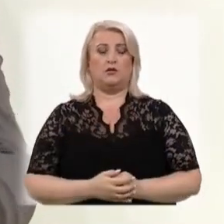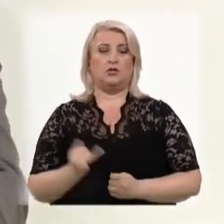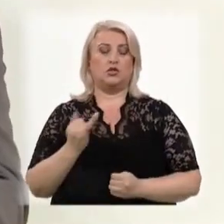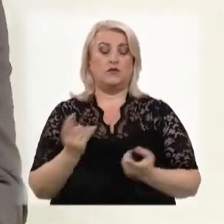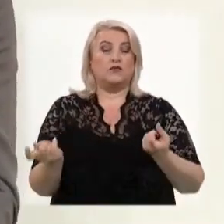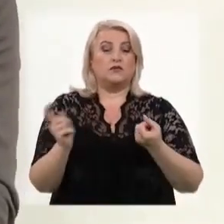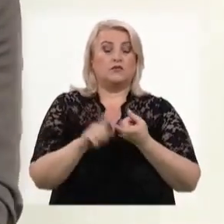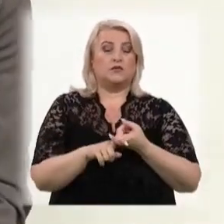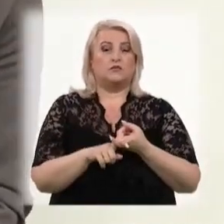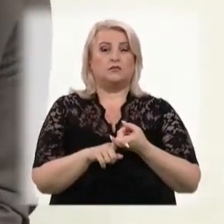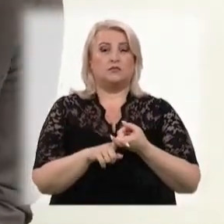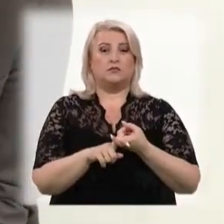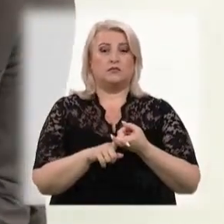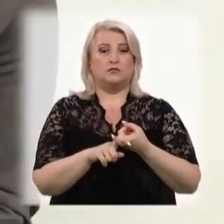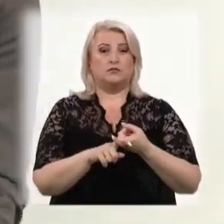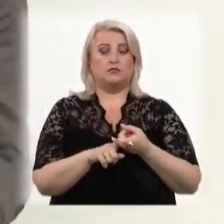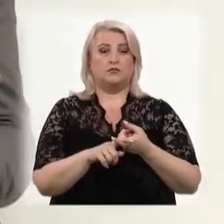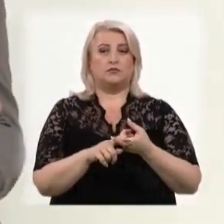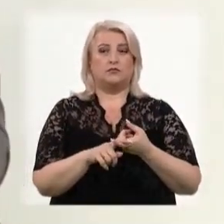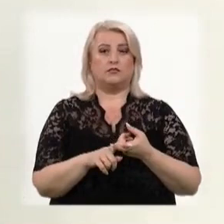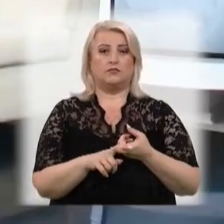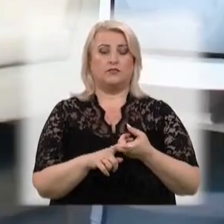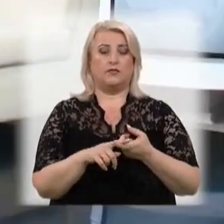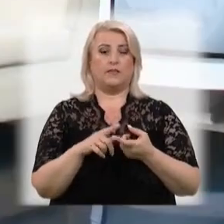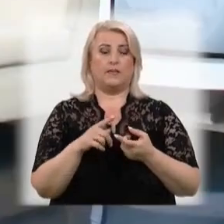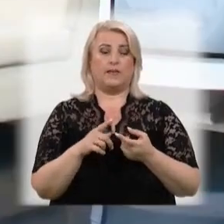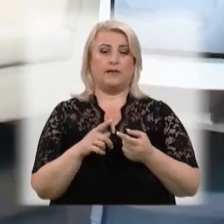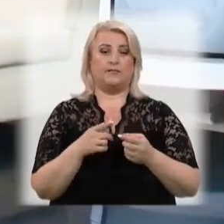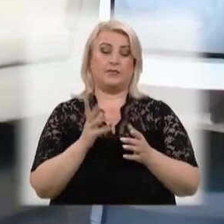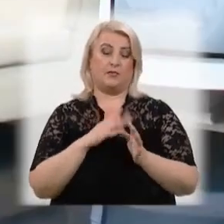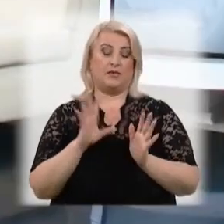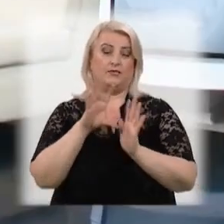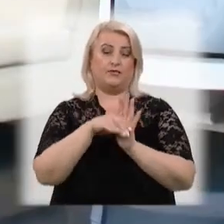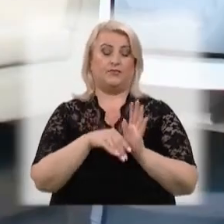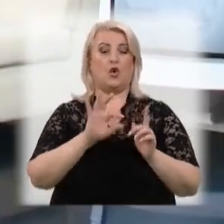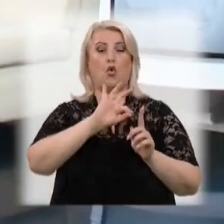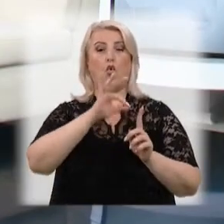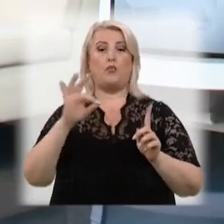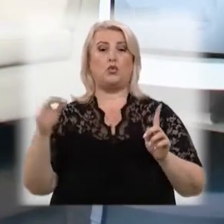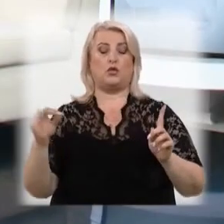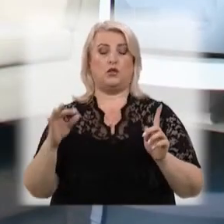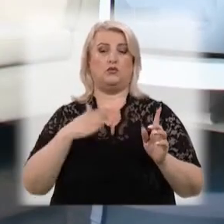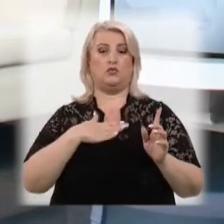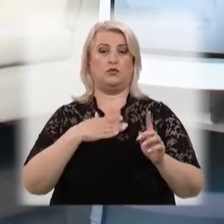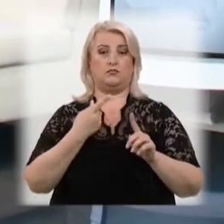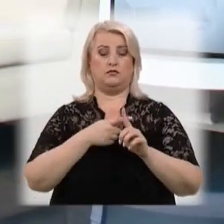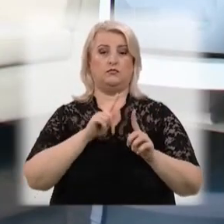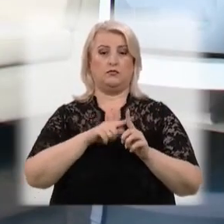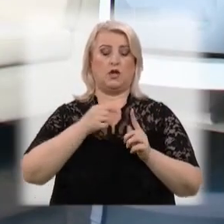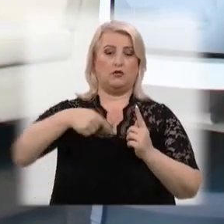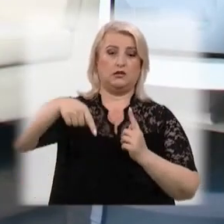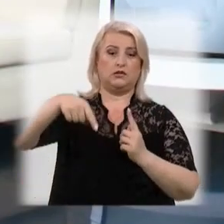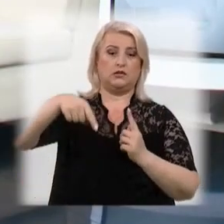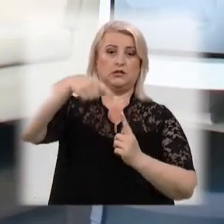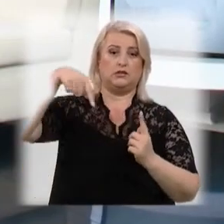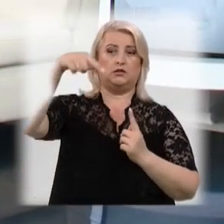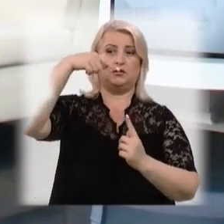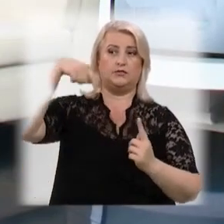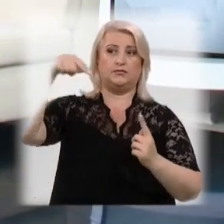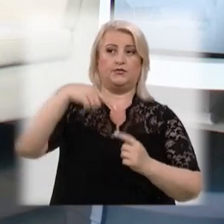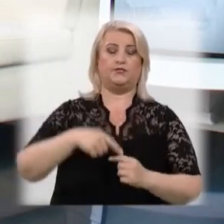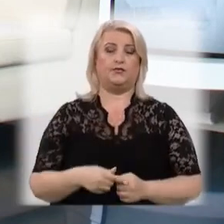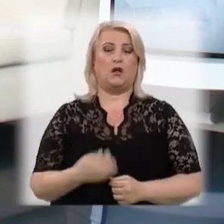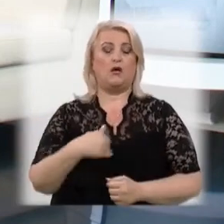dependență de acum introduce un om așa o formulă paradigmă în comunicarea noastră elementul de spirală Hai ar avea că